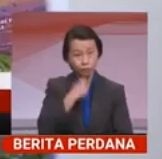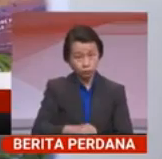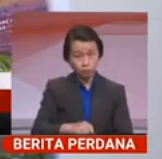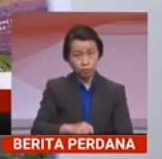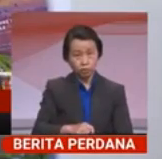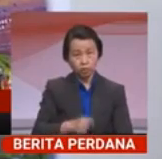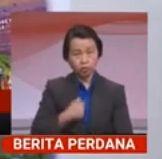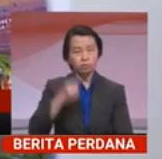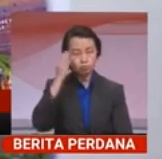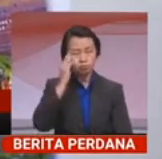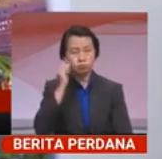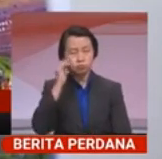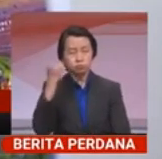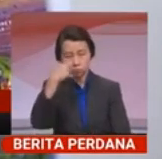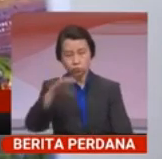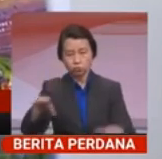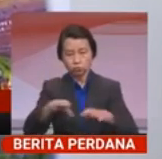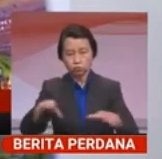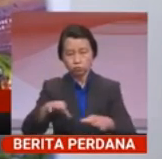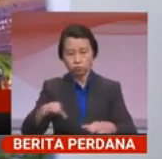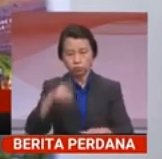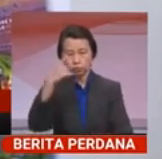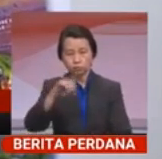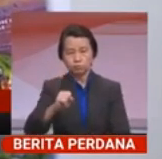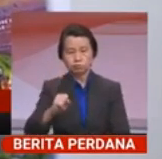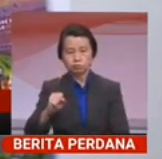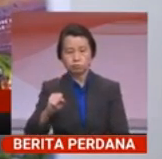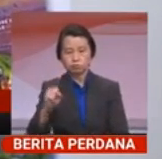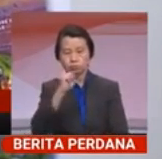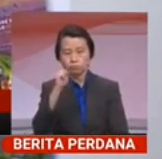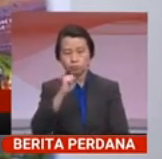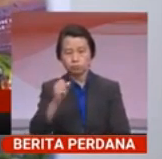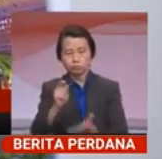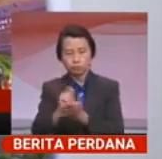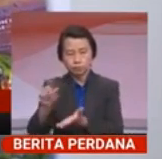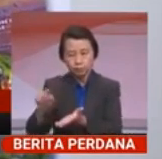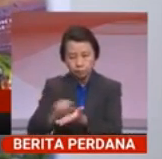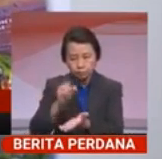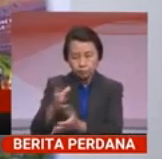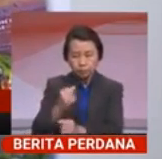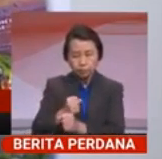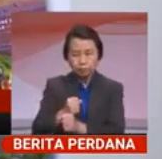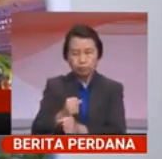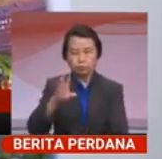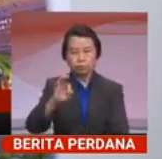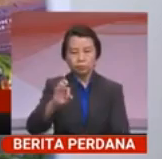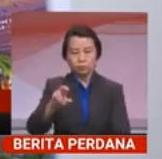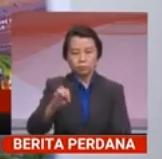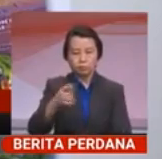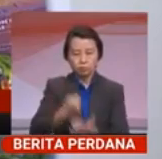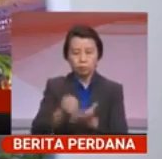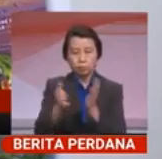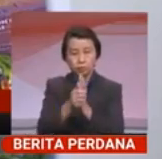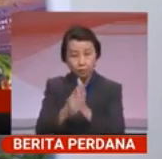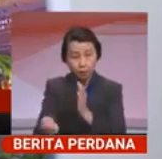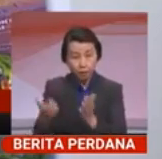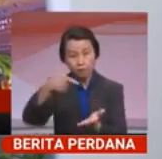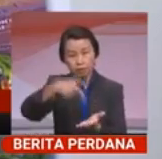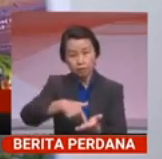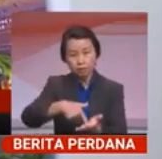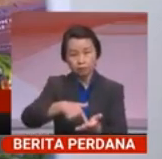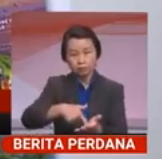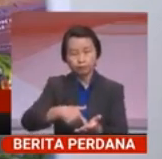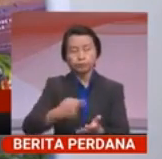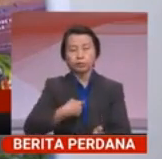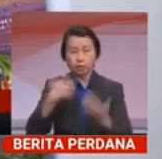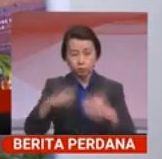ini untuk buat levitate Fredo punya pendapatan, levitate Fredo punya talent lagi.